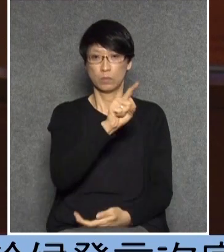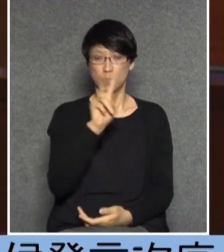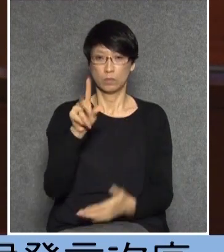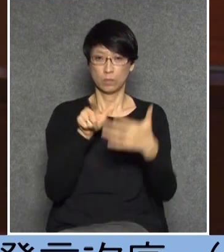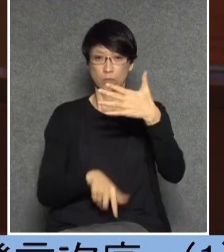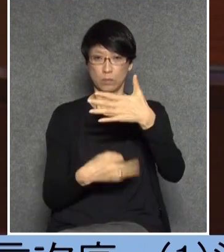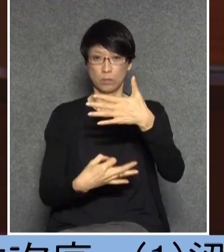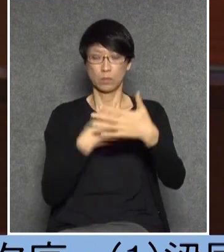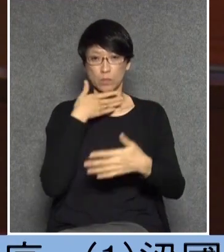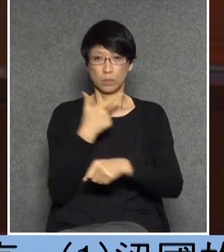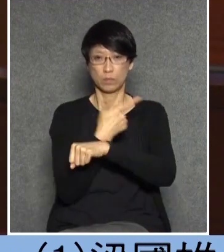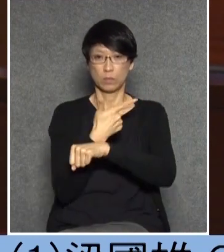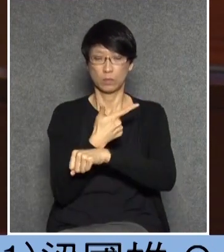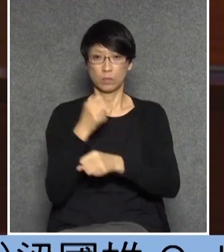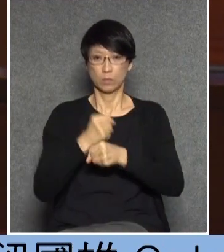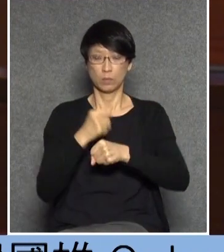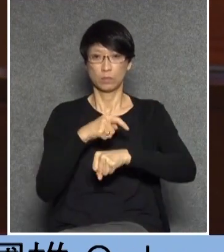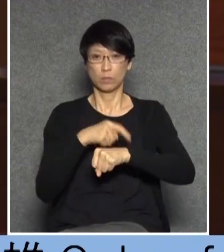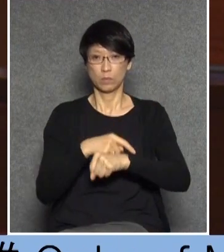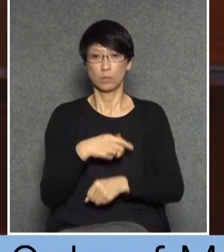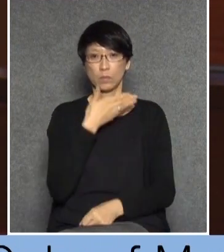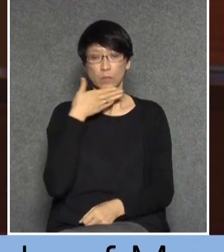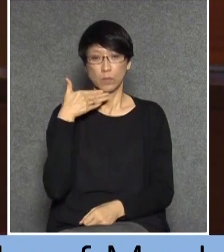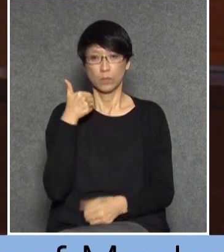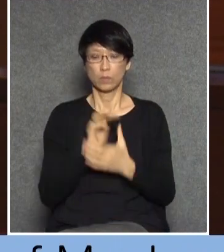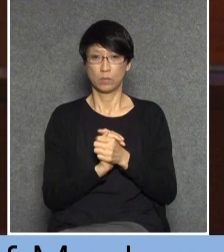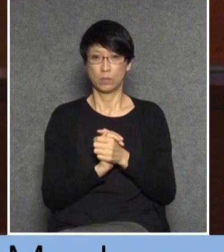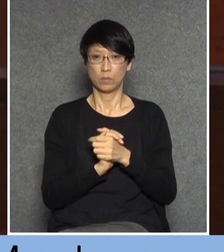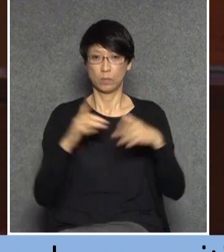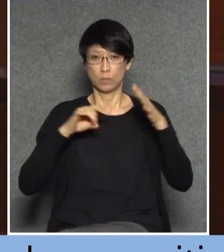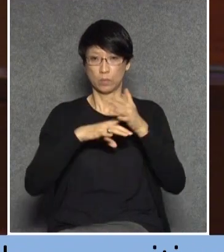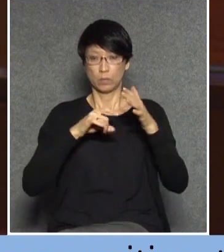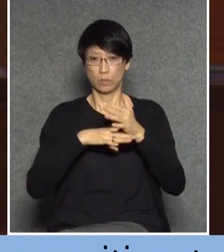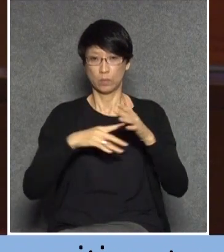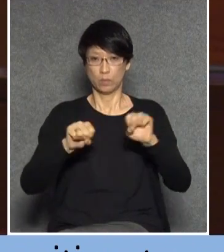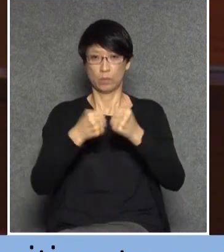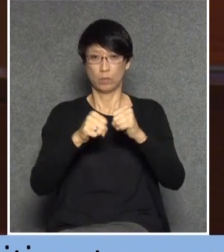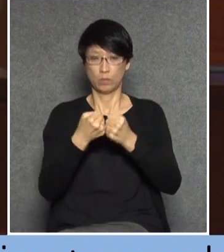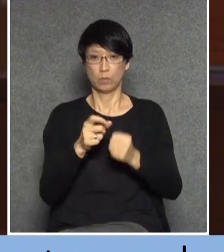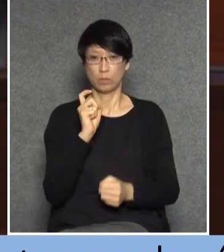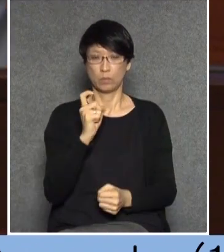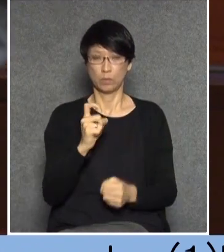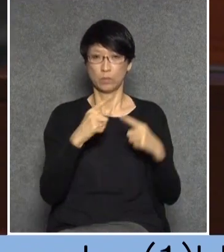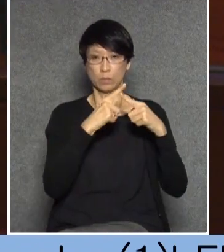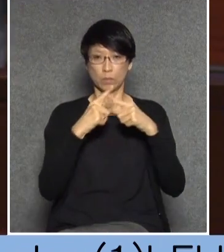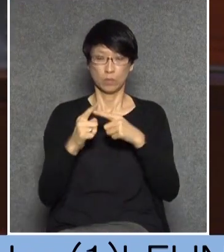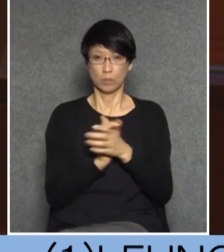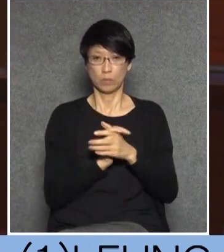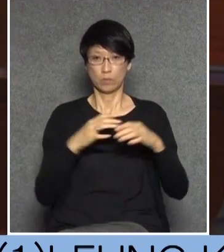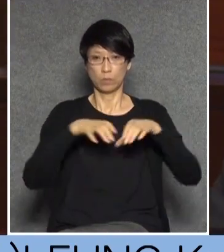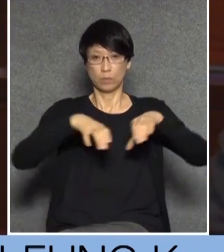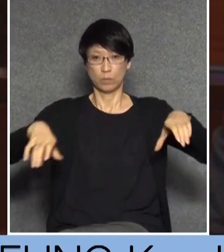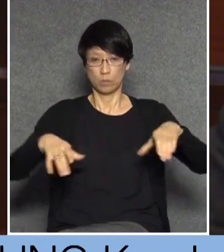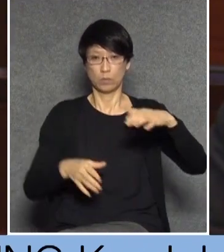2012年5月3日早上8時上班時間，美孚站架空電纜一度發生電力故障，900名乘客被困車廂近